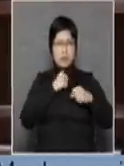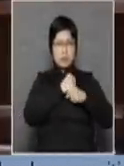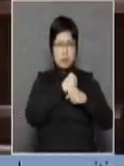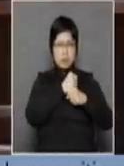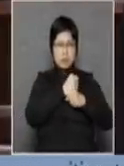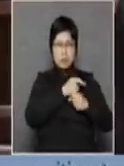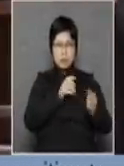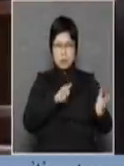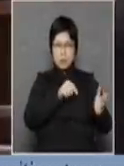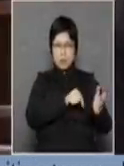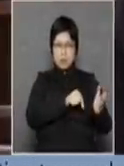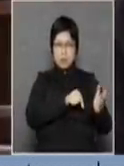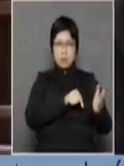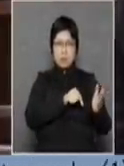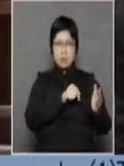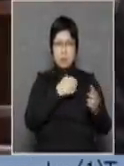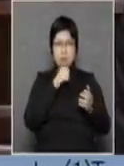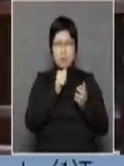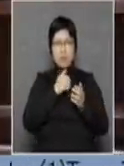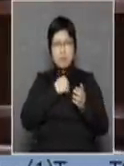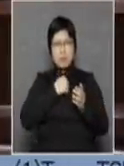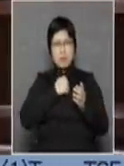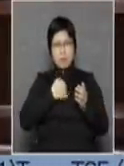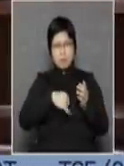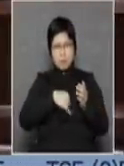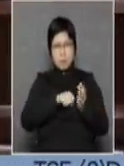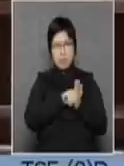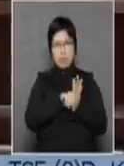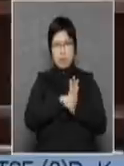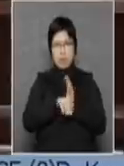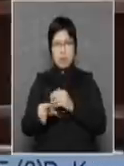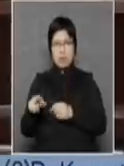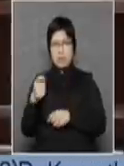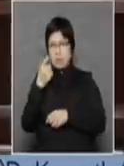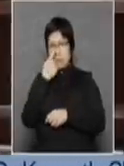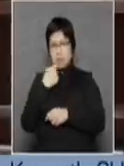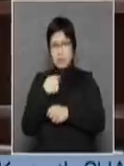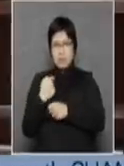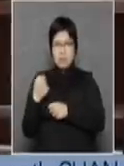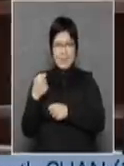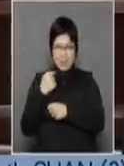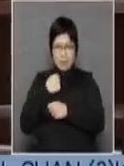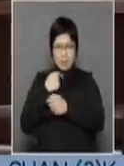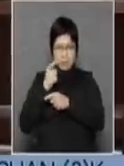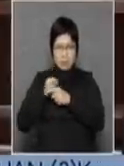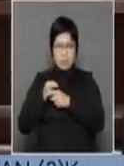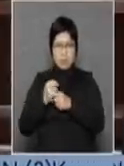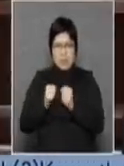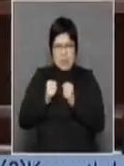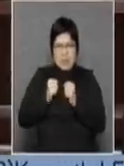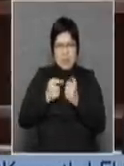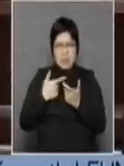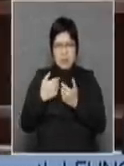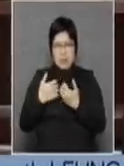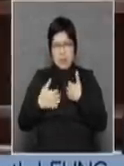個做到嘅不足，咁梁振英呢本來就應該必須去所謂跑數啦，係